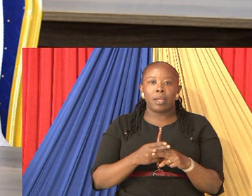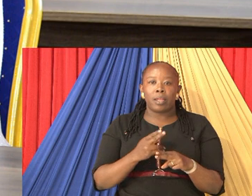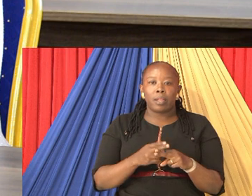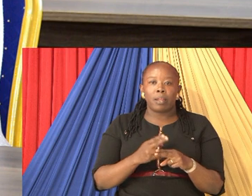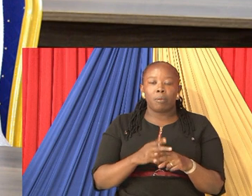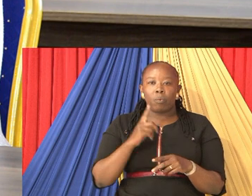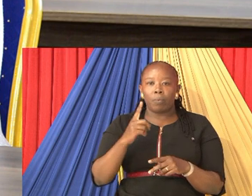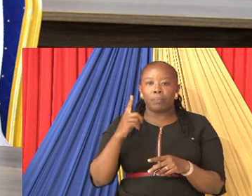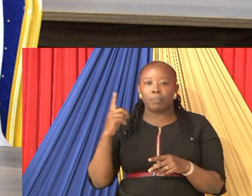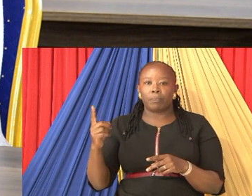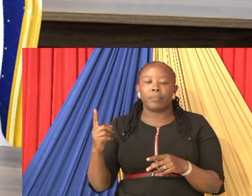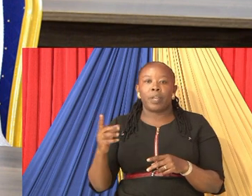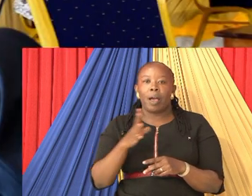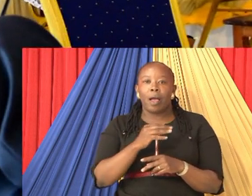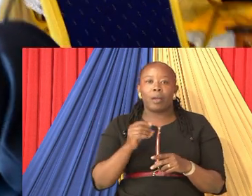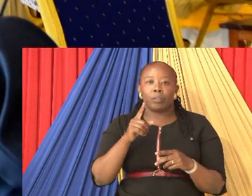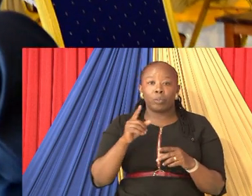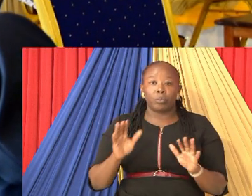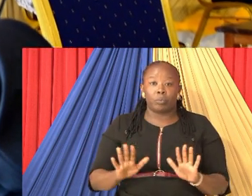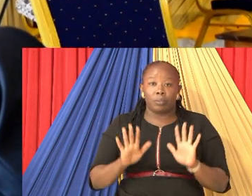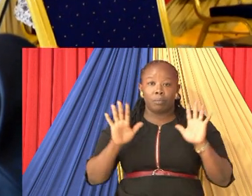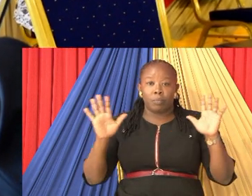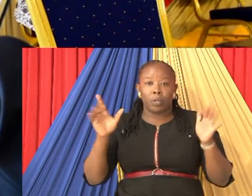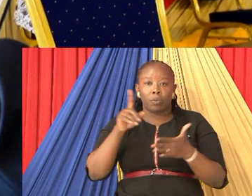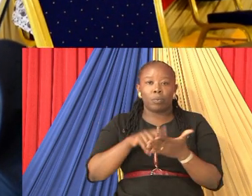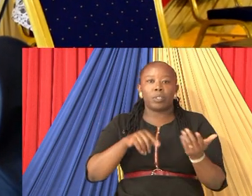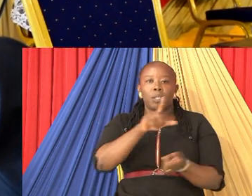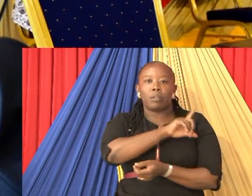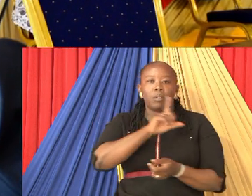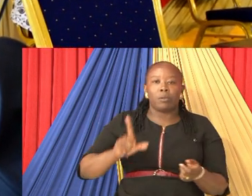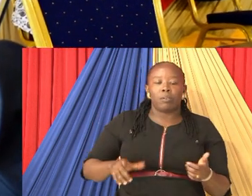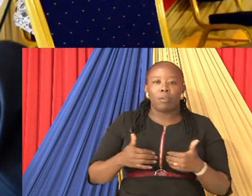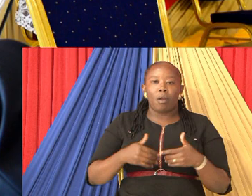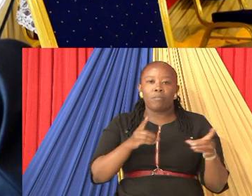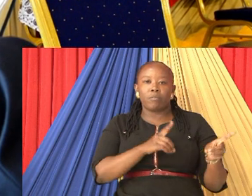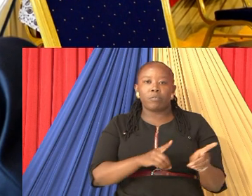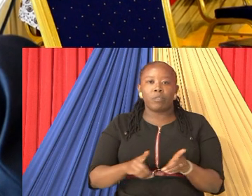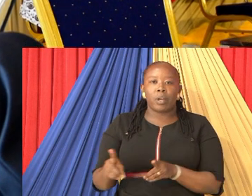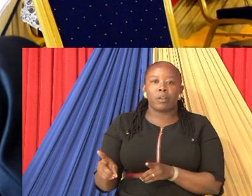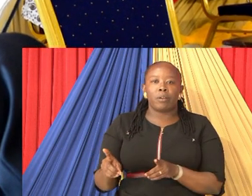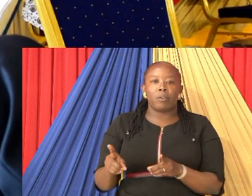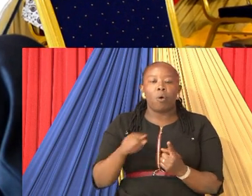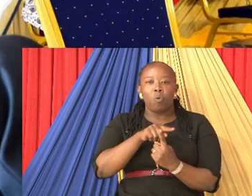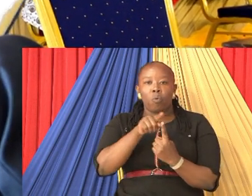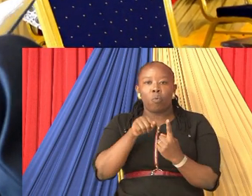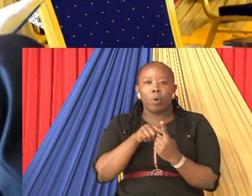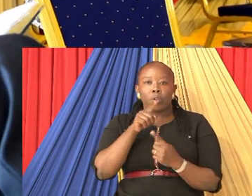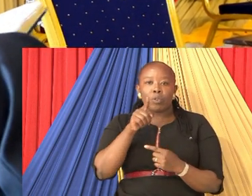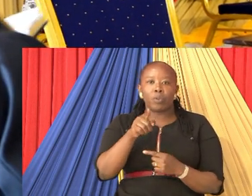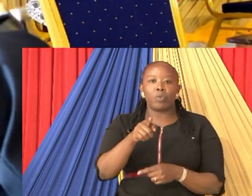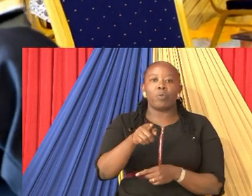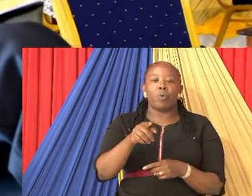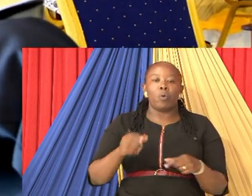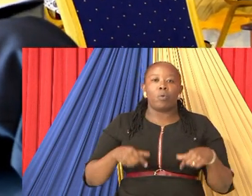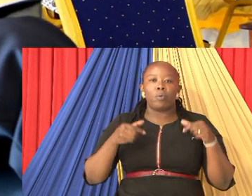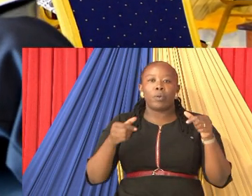mengi ambayo Mungu atakufanyia hata baadaye. So when we give thanks to God, tunafungua mlango